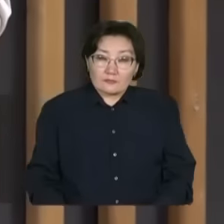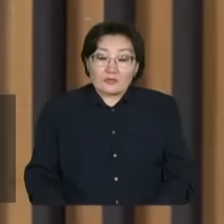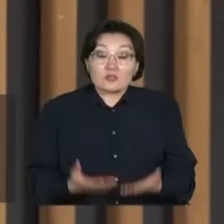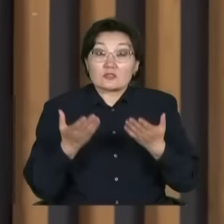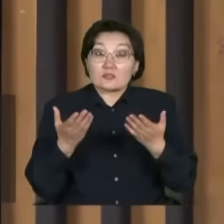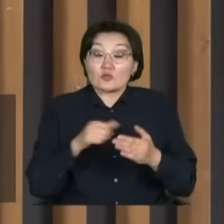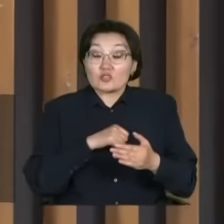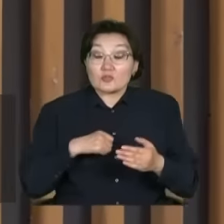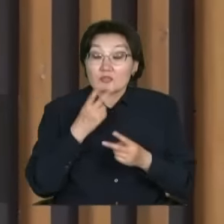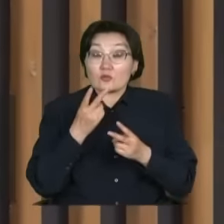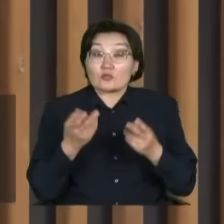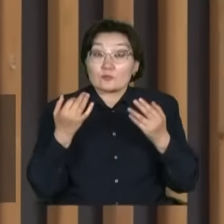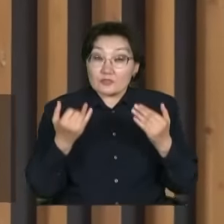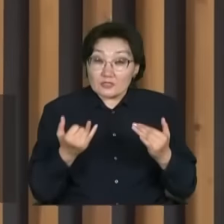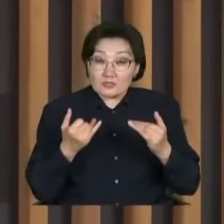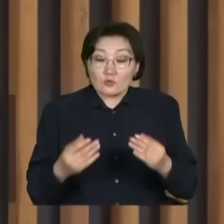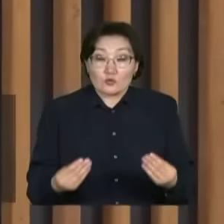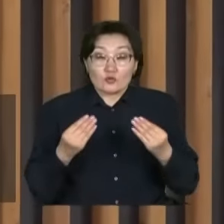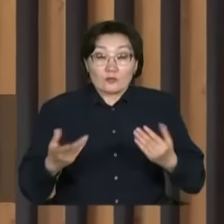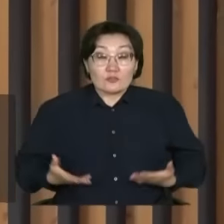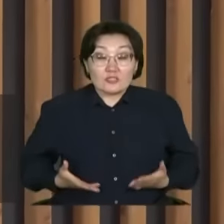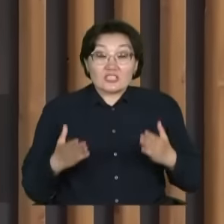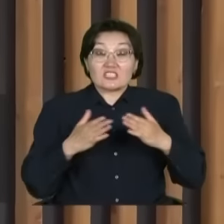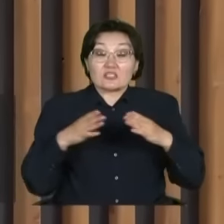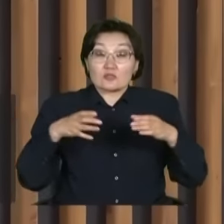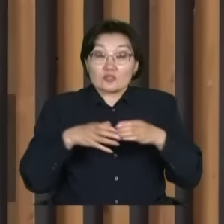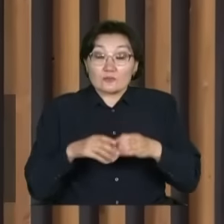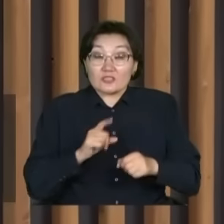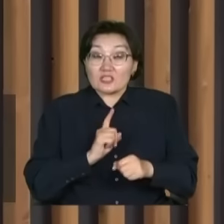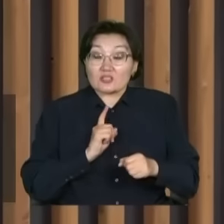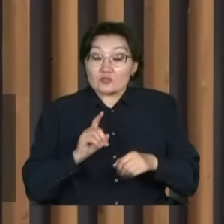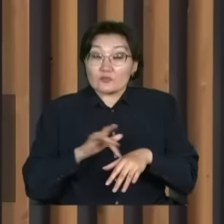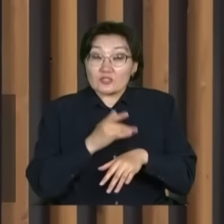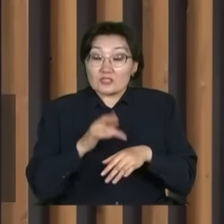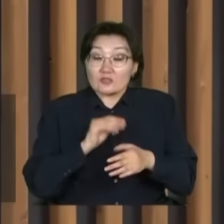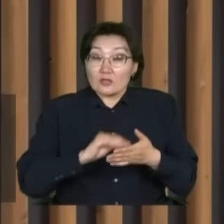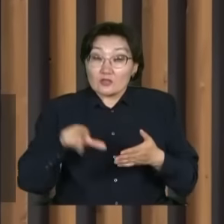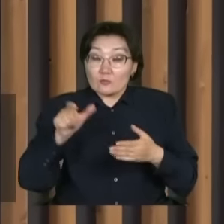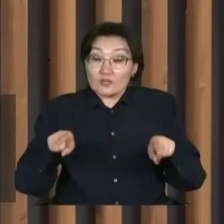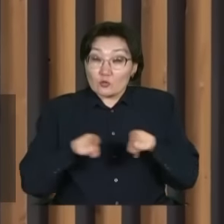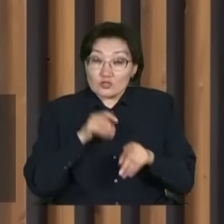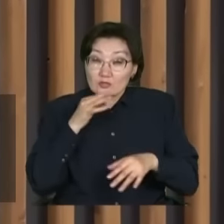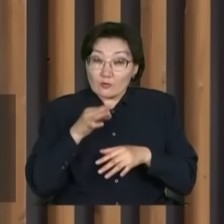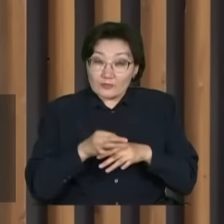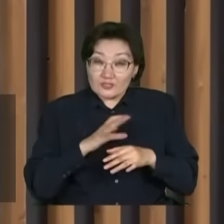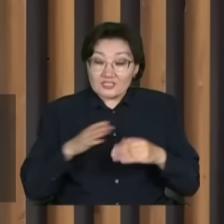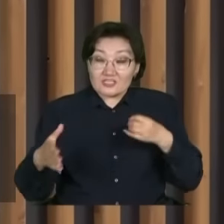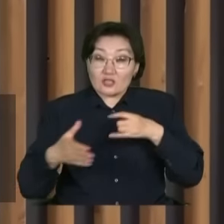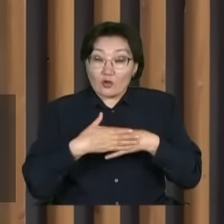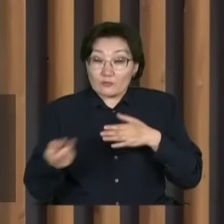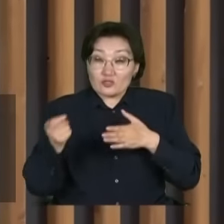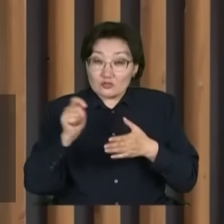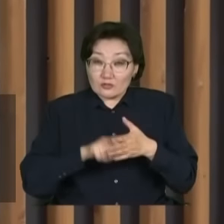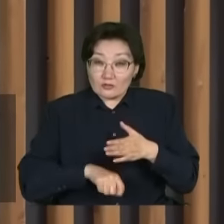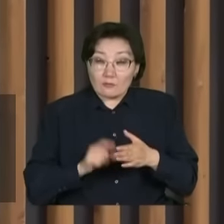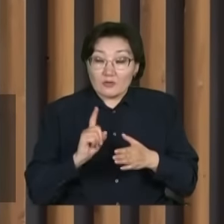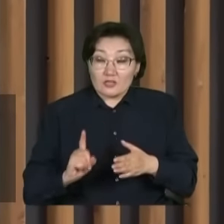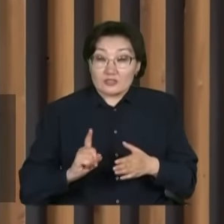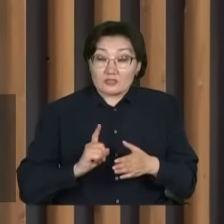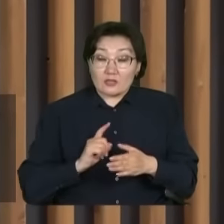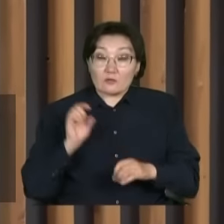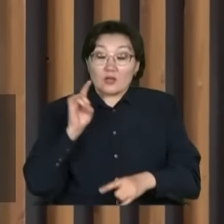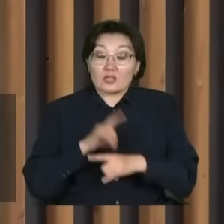міне, өздеріңіз көріп отырғандай, элиталы тұрғын үй кешенінің күзет қызметі тілшілерге осындай жауап қайтарды. Есіктерін тар шауып, бір сағат